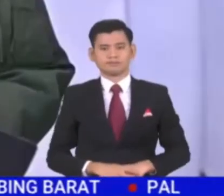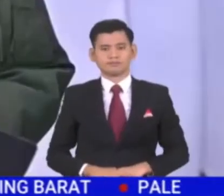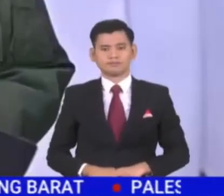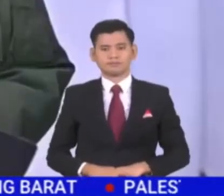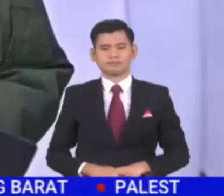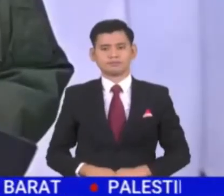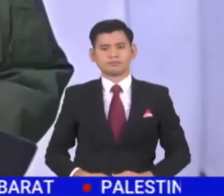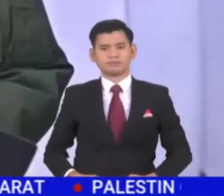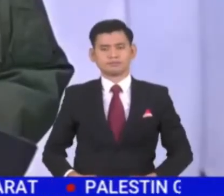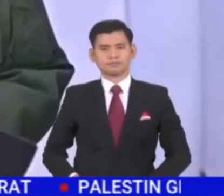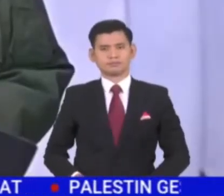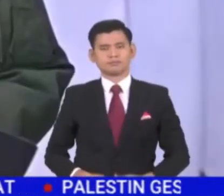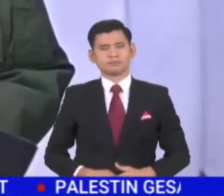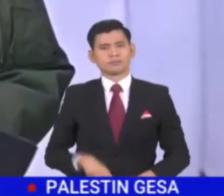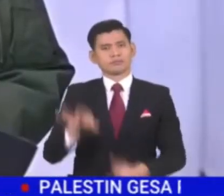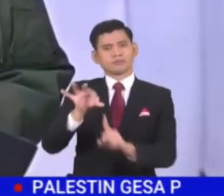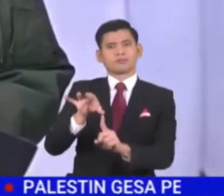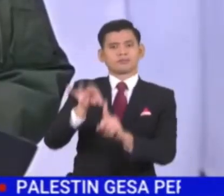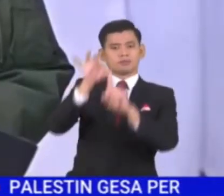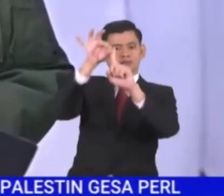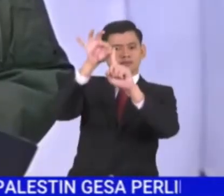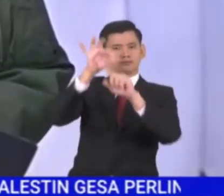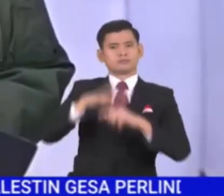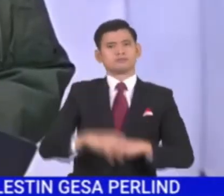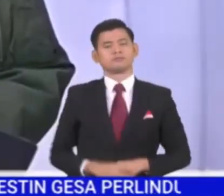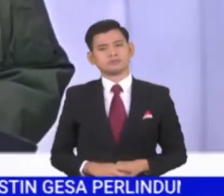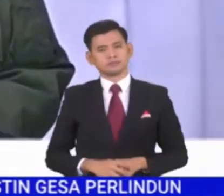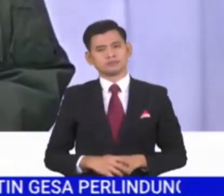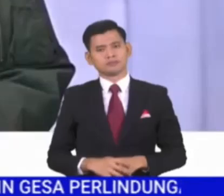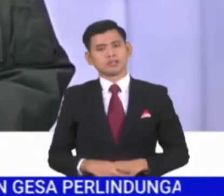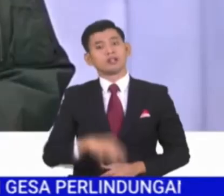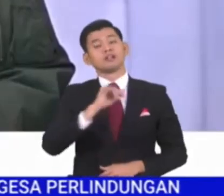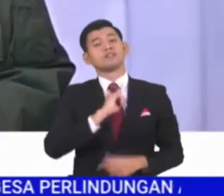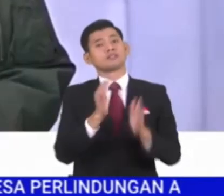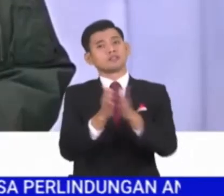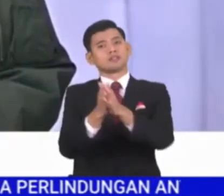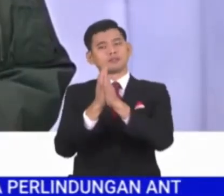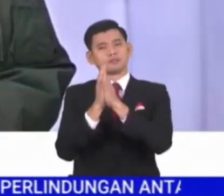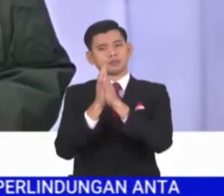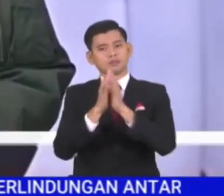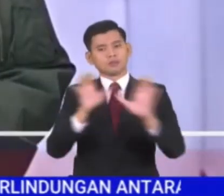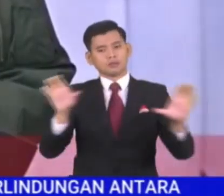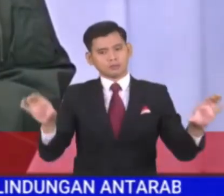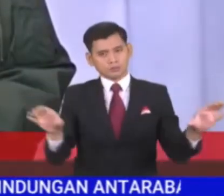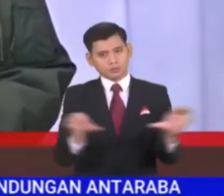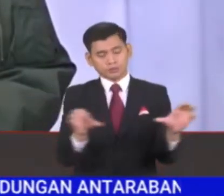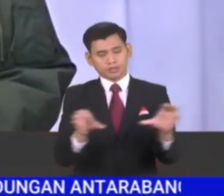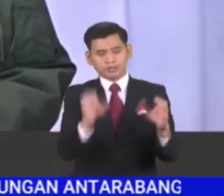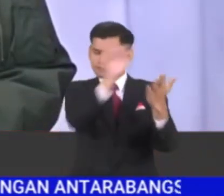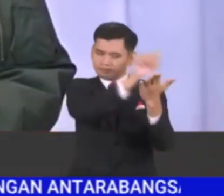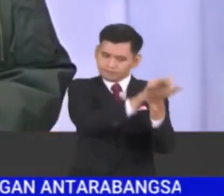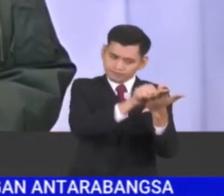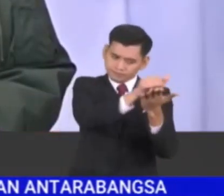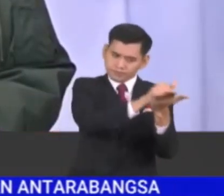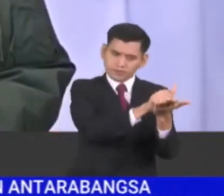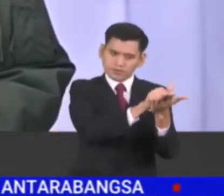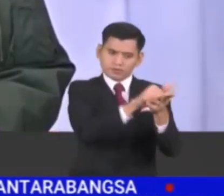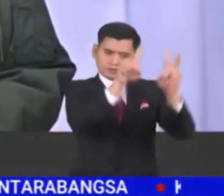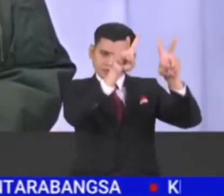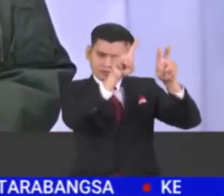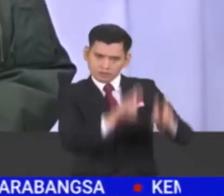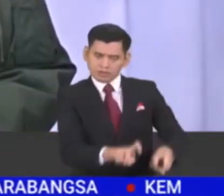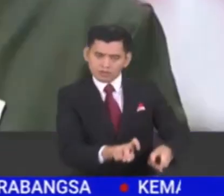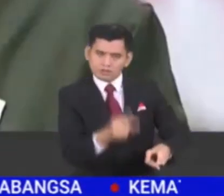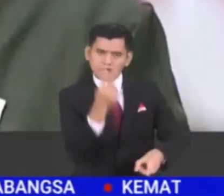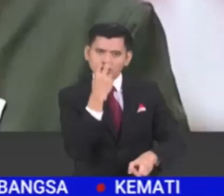akumbi khusus kepada kapori saya minta melakukan investigasi dan mengusut tuntas